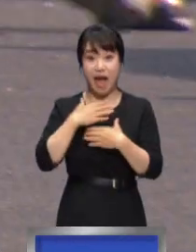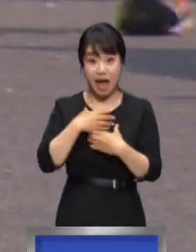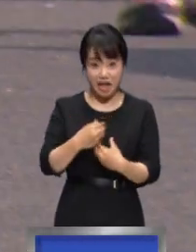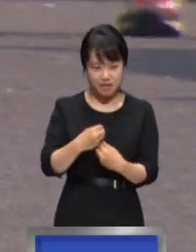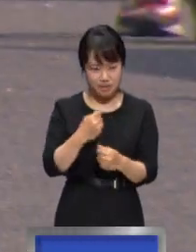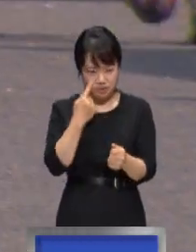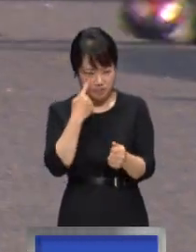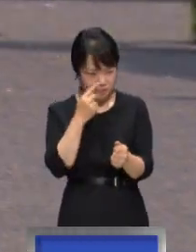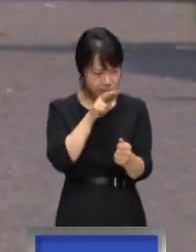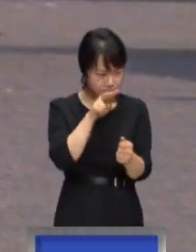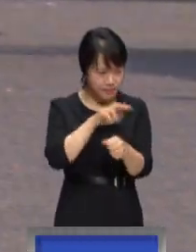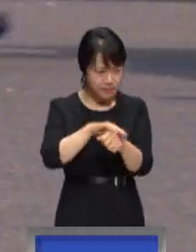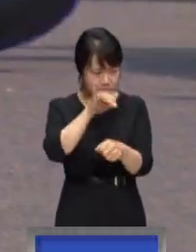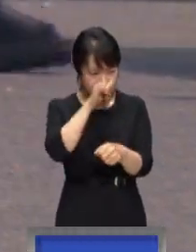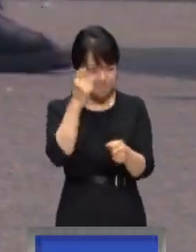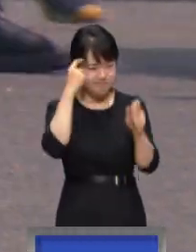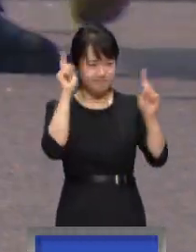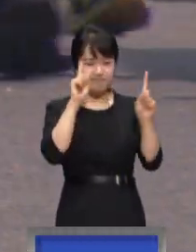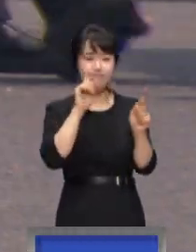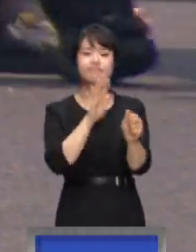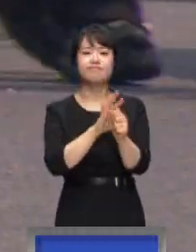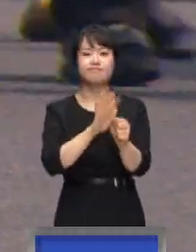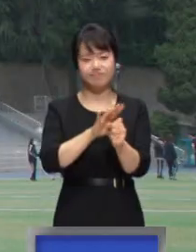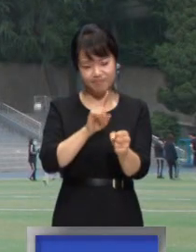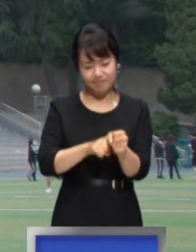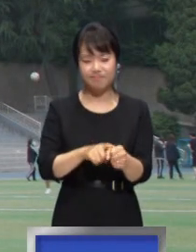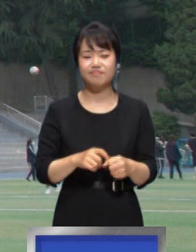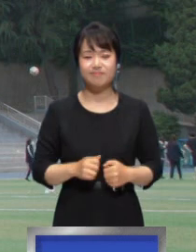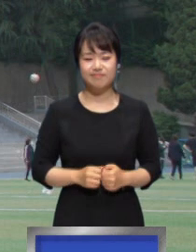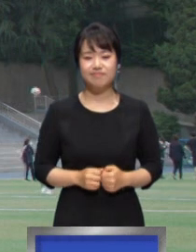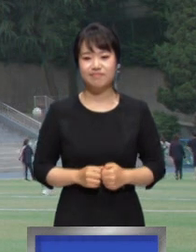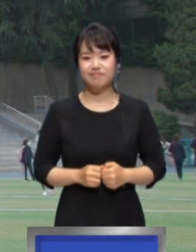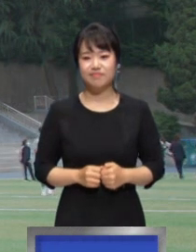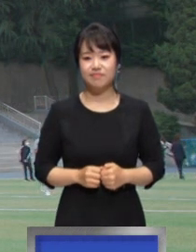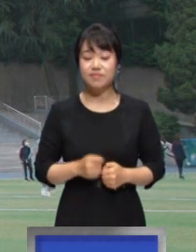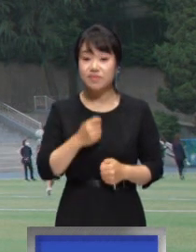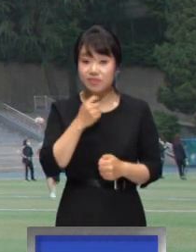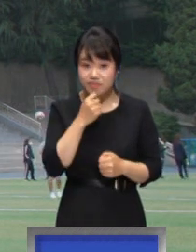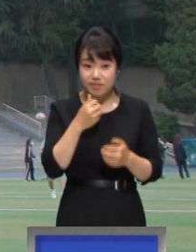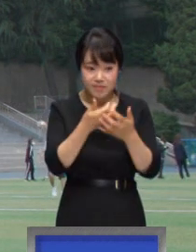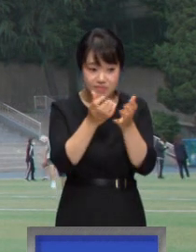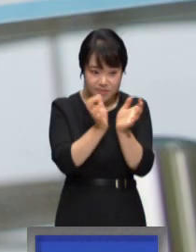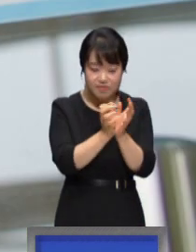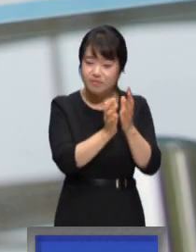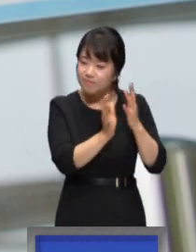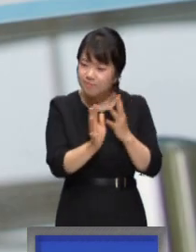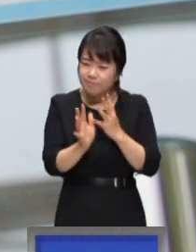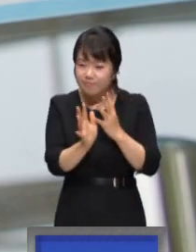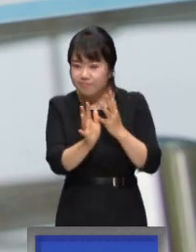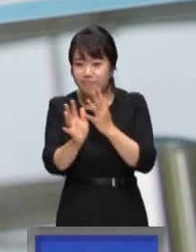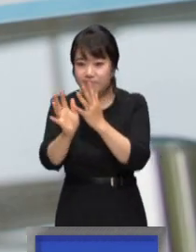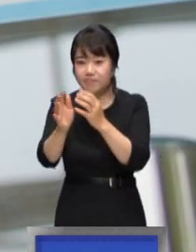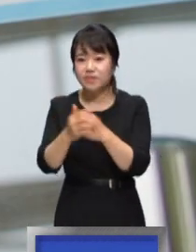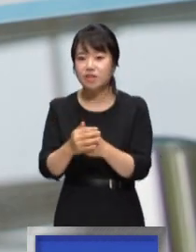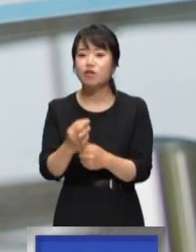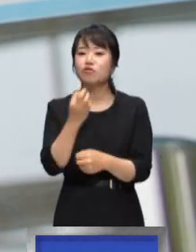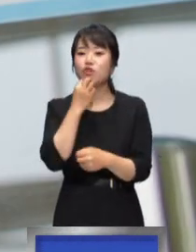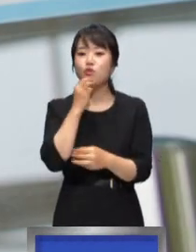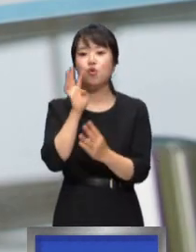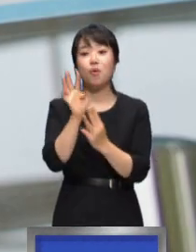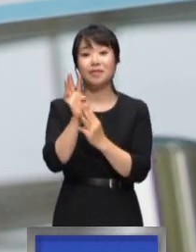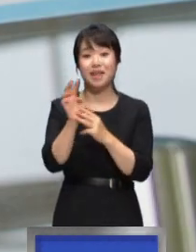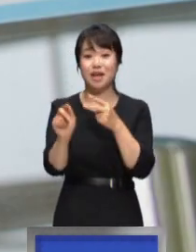현장의 경각심을 높여주기 위함입니다. 소규모 테마 교육여행을 이어가는 서울